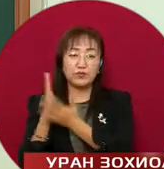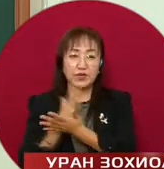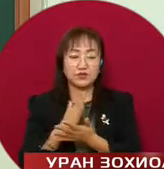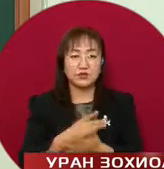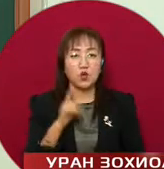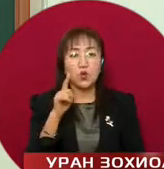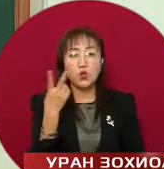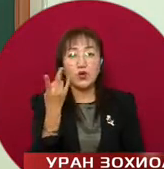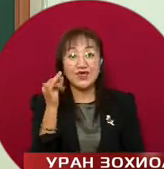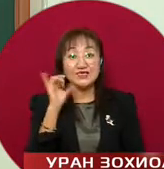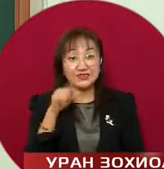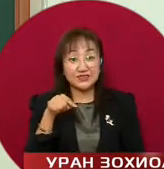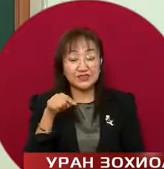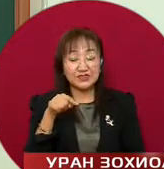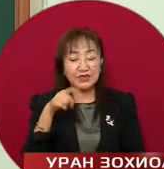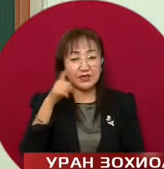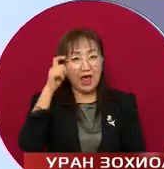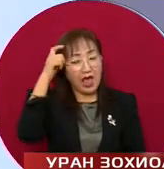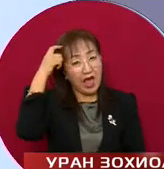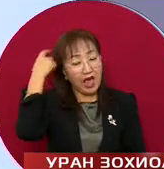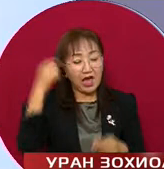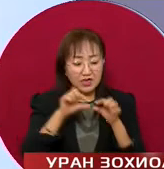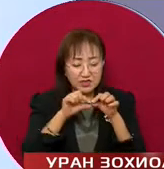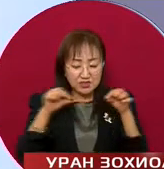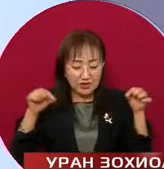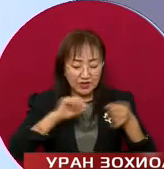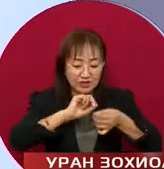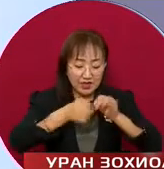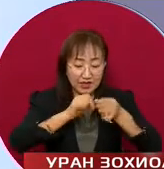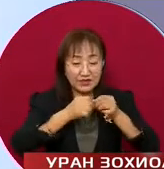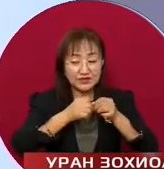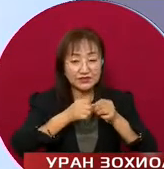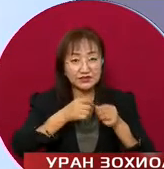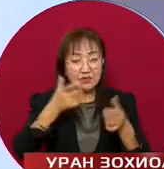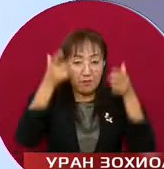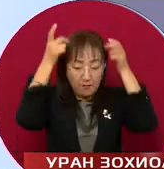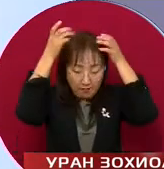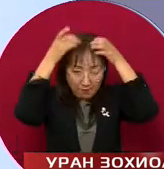гэдэг нь хар шилбээр зангидсан малгаан оройн сампин шиг барзгар бяцхан овоо.